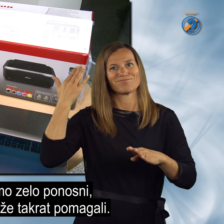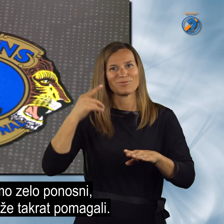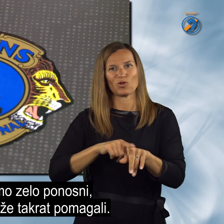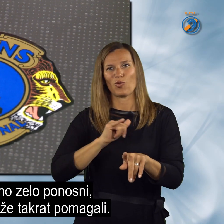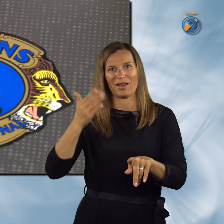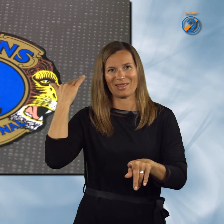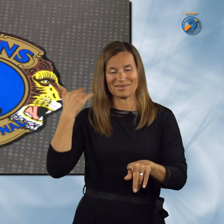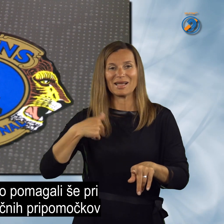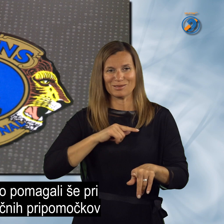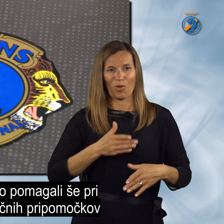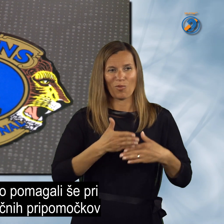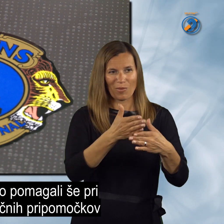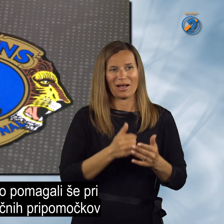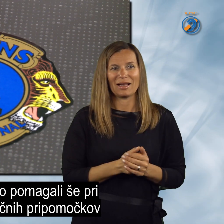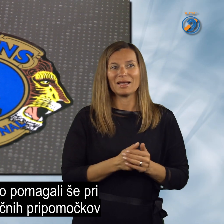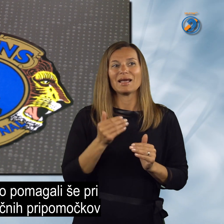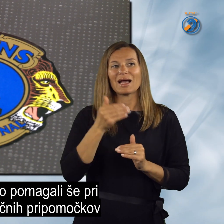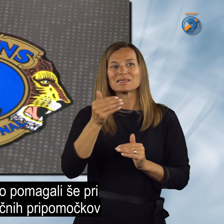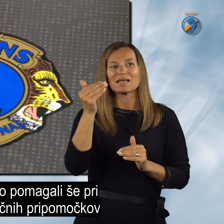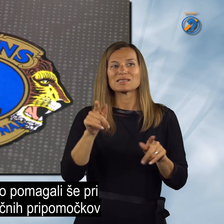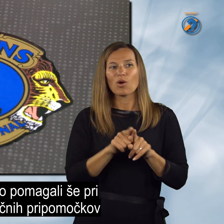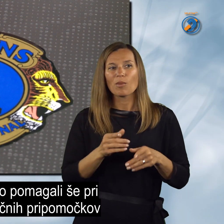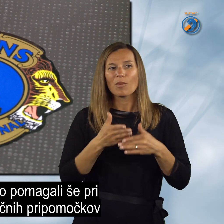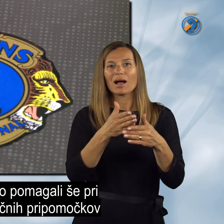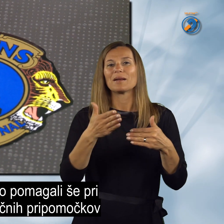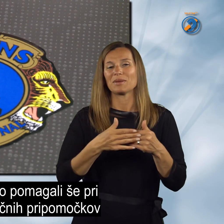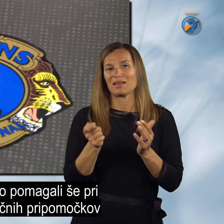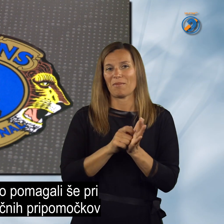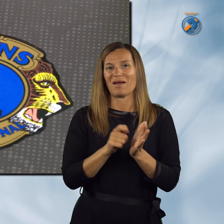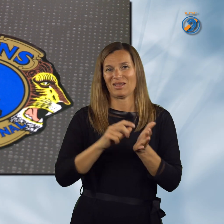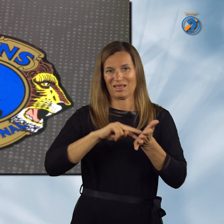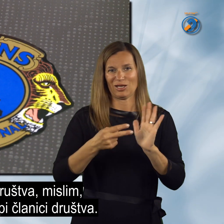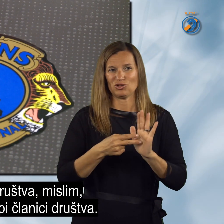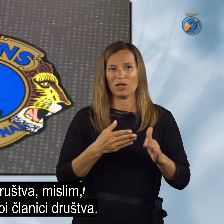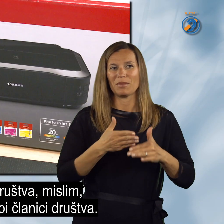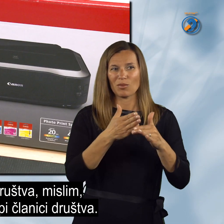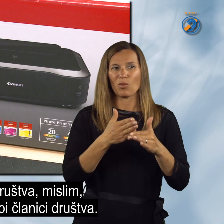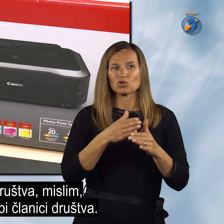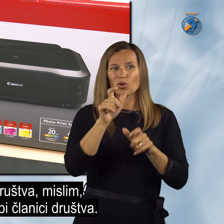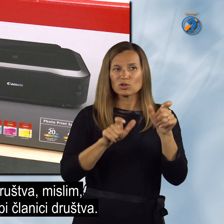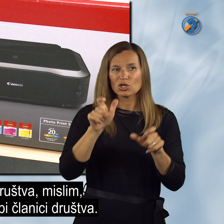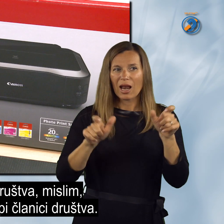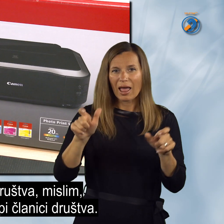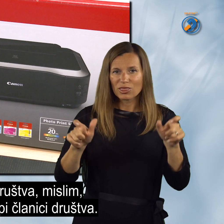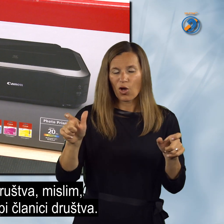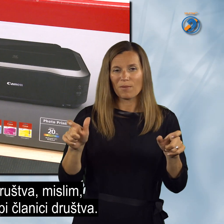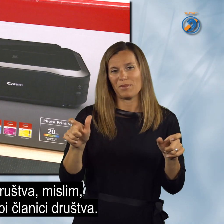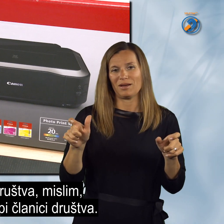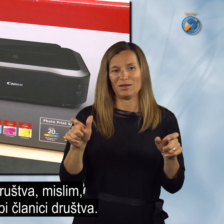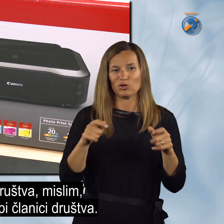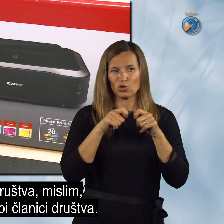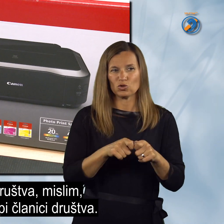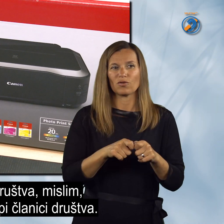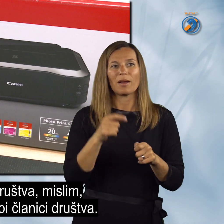takrat že pomagali. Kasneje smo še pomagali pri nabavi tehničnih pripomočkov članom